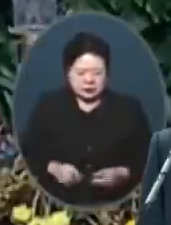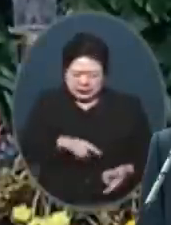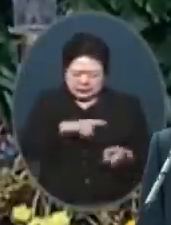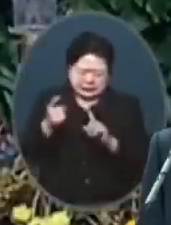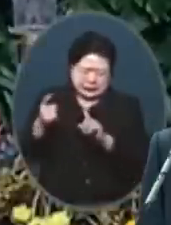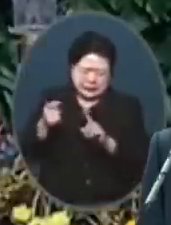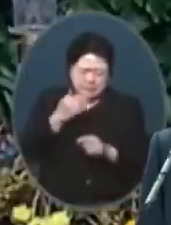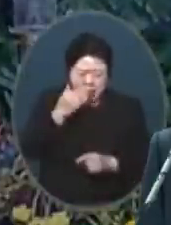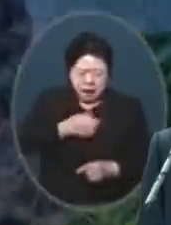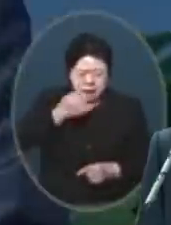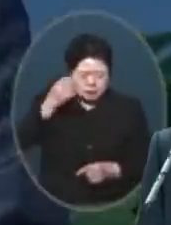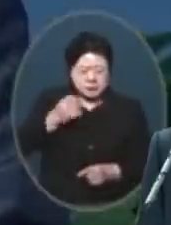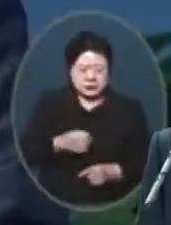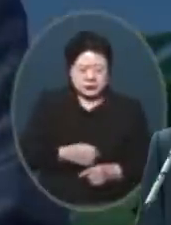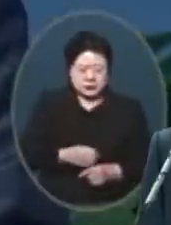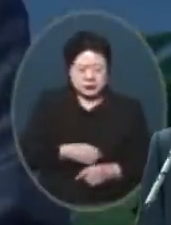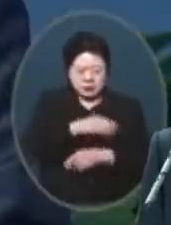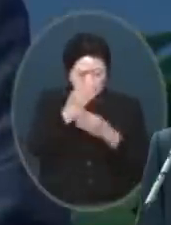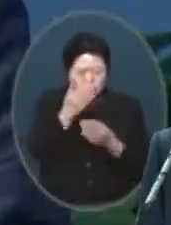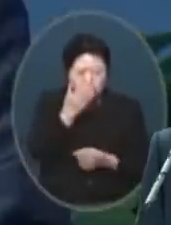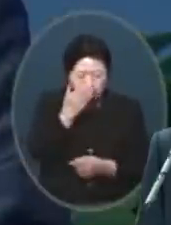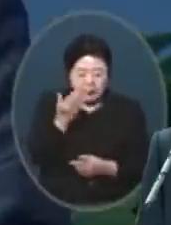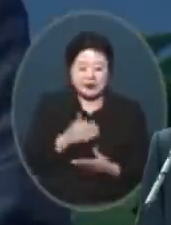꿈은 한계가 없다는 것입니다.